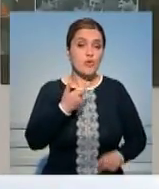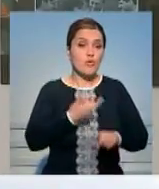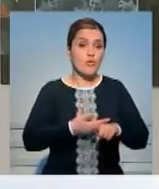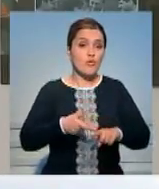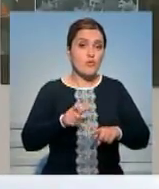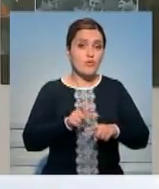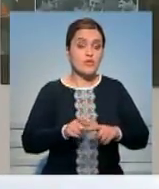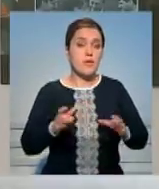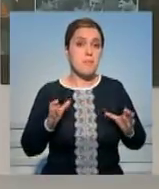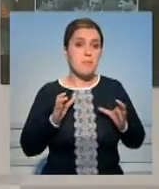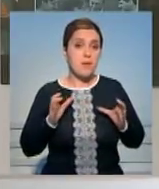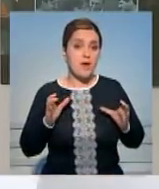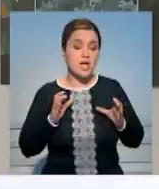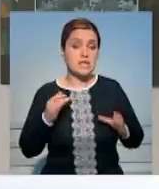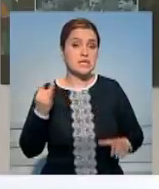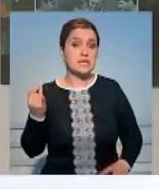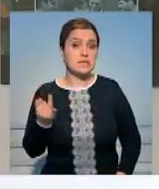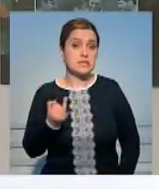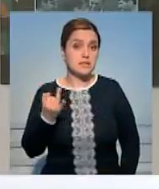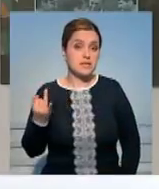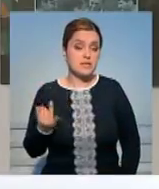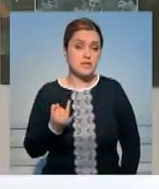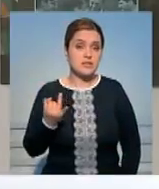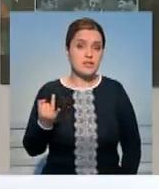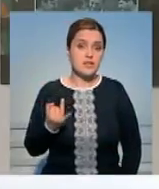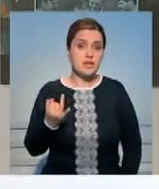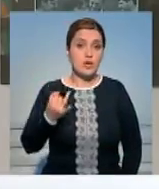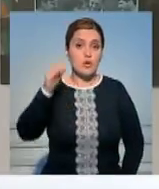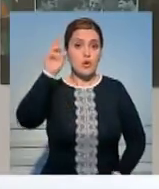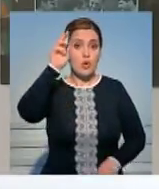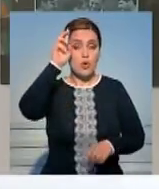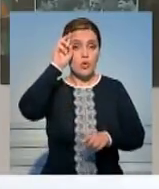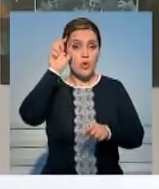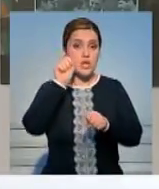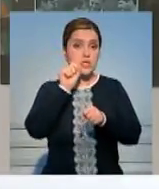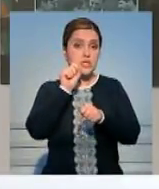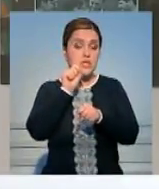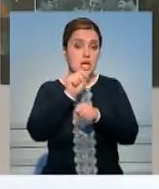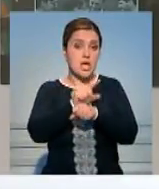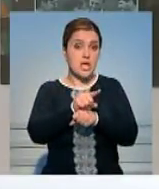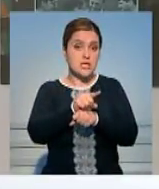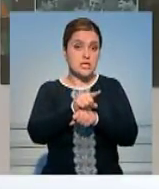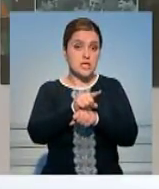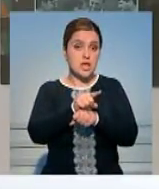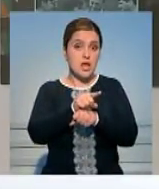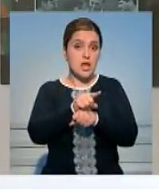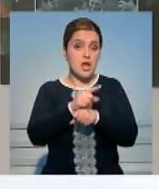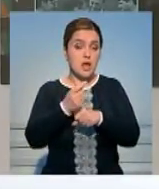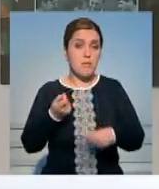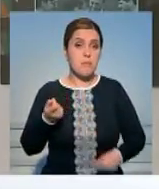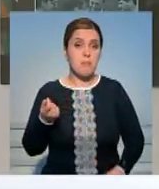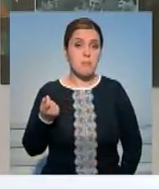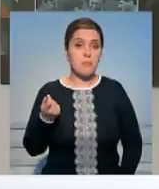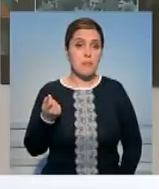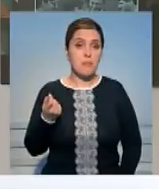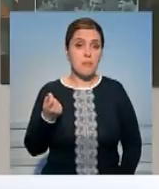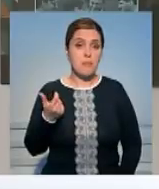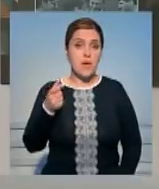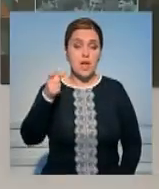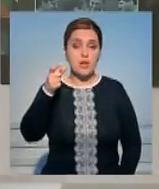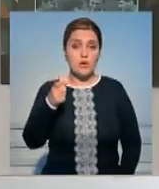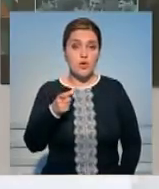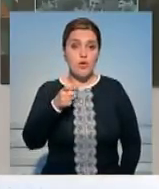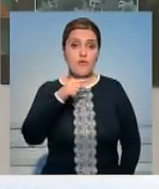и интересный, плюс это госзаказ. Довольно-таки мало людей